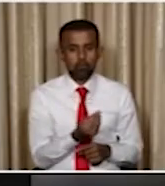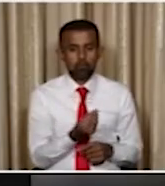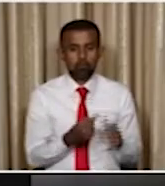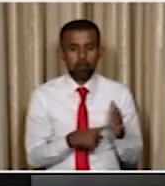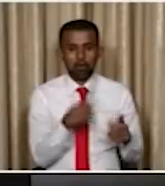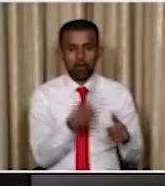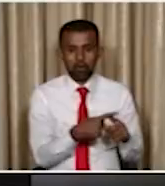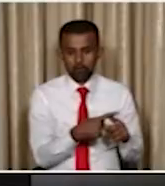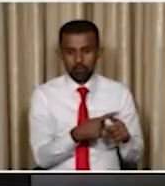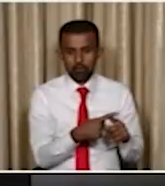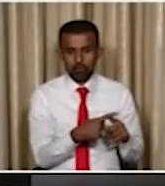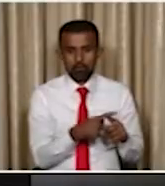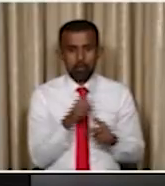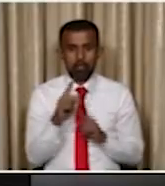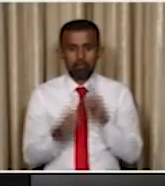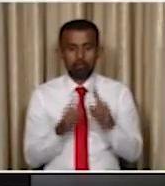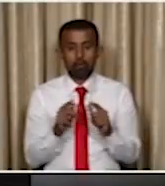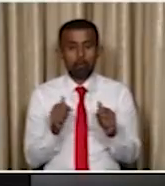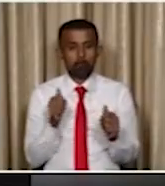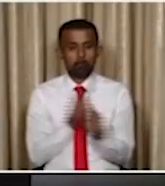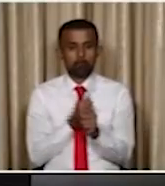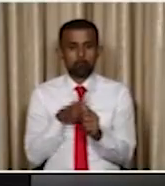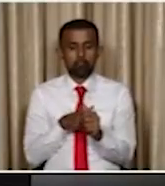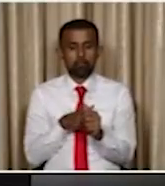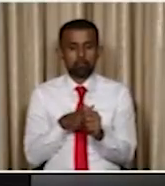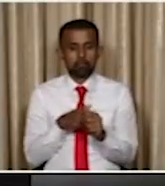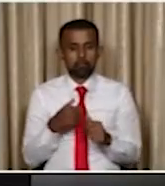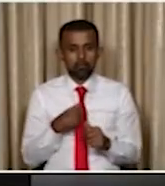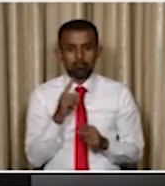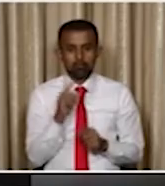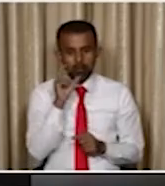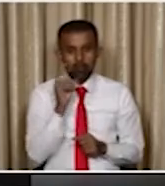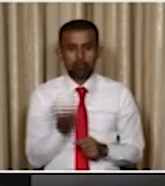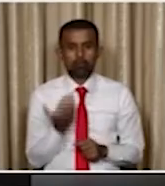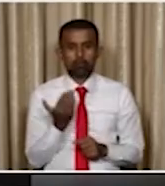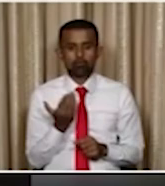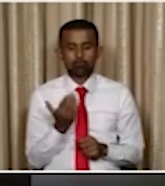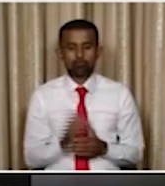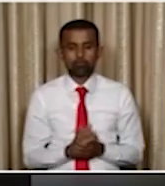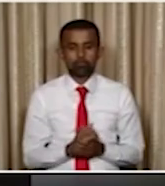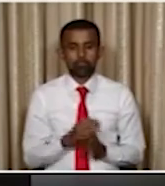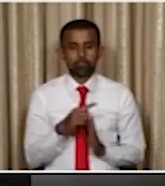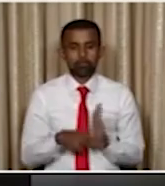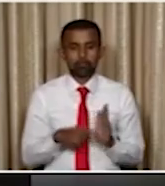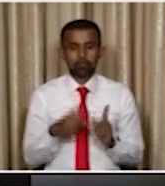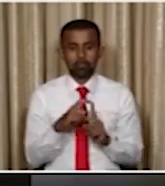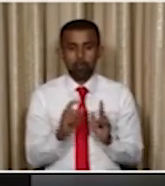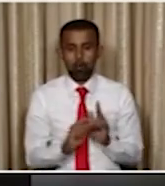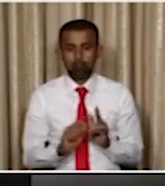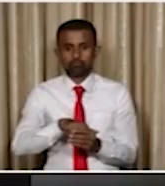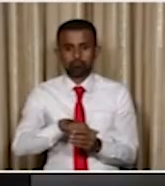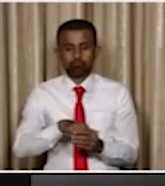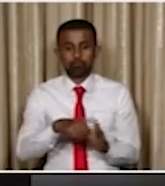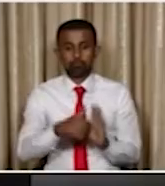ඒ හිගබදු කතාව පිටිපස්සේ තිබෙන දේ පිළිබඳවත් අපි අවධානය යොමු කරන්න ඕනේ දැන් විශේෂයෙන්ම දේශීය ආදායම් දෙපාර්තමේන්තුවේ පනත